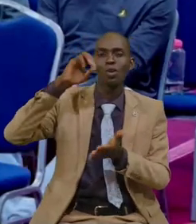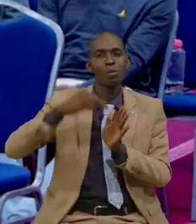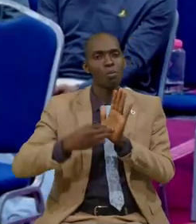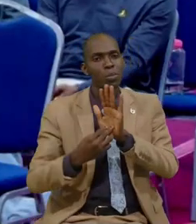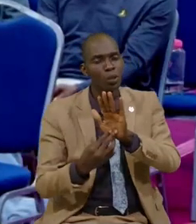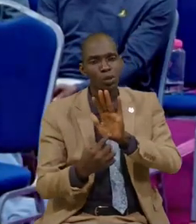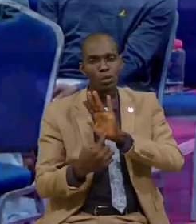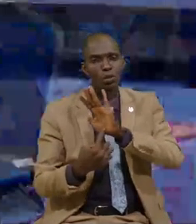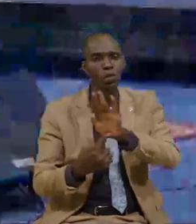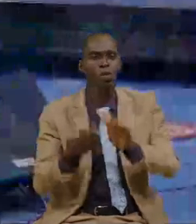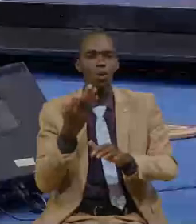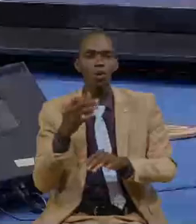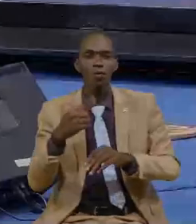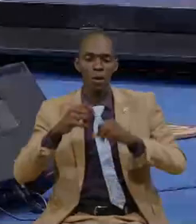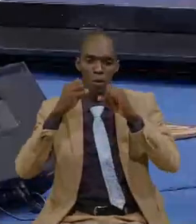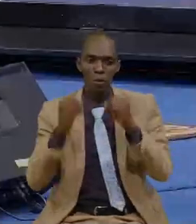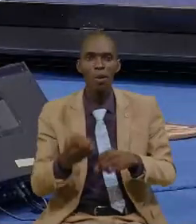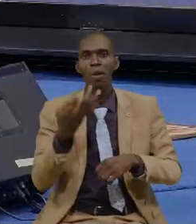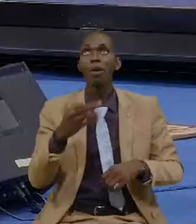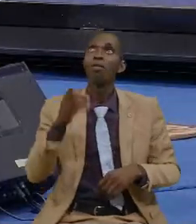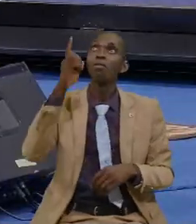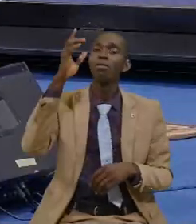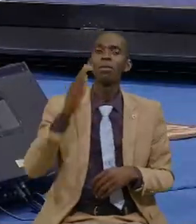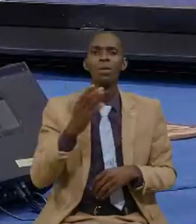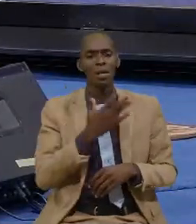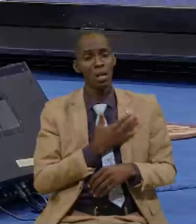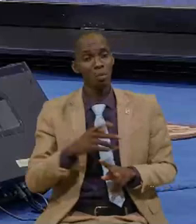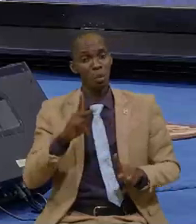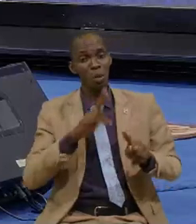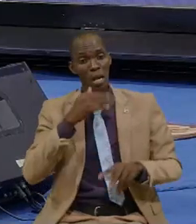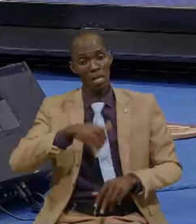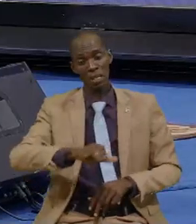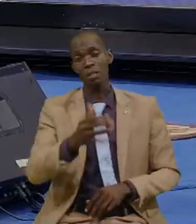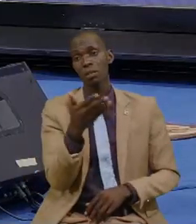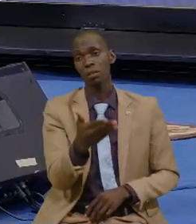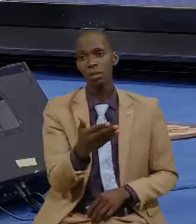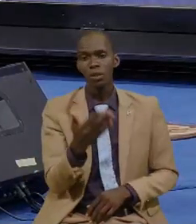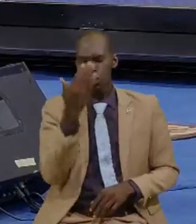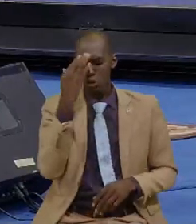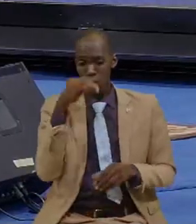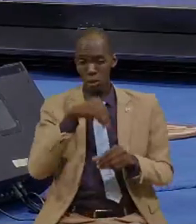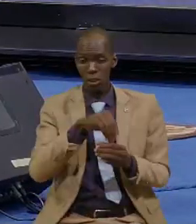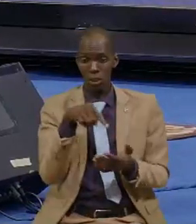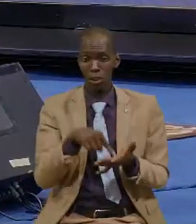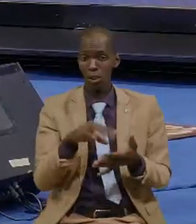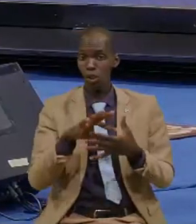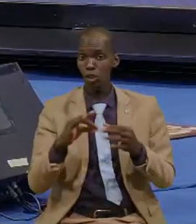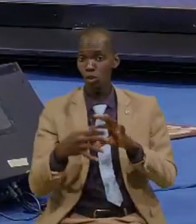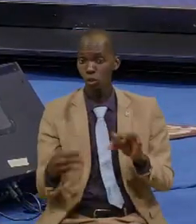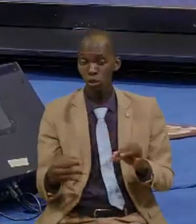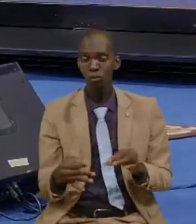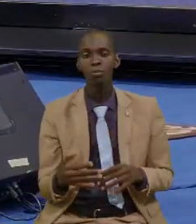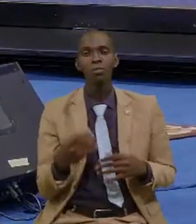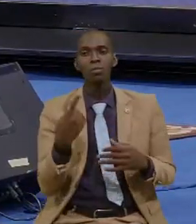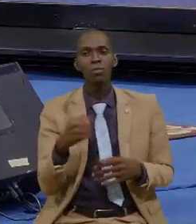plus que la manifestation glorieuse de la puissance de Dieu. Et ils sont là. Mais est-ce que vous savez que dans cette histoire que nous